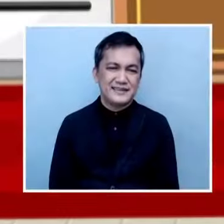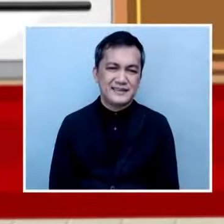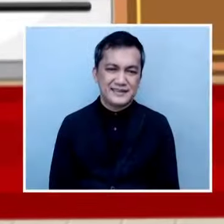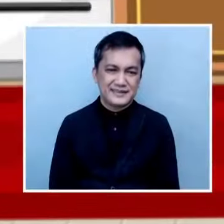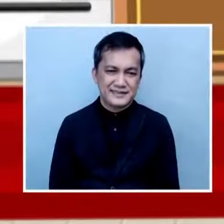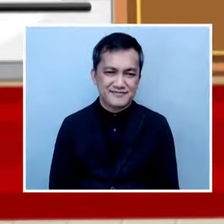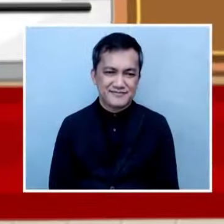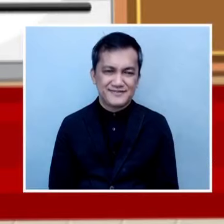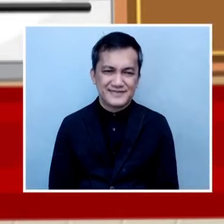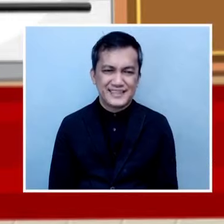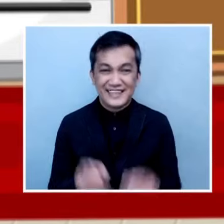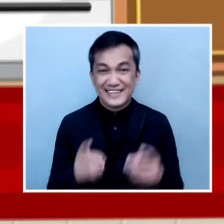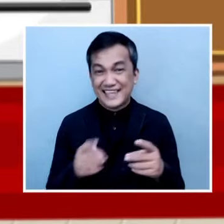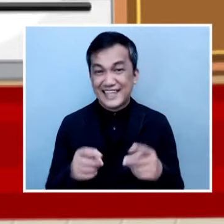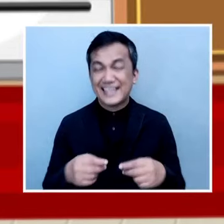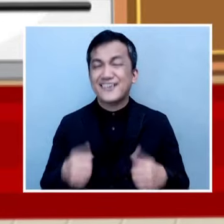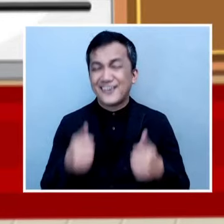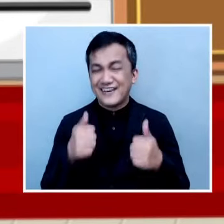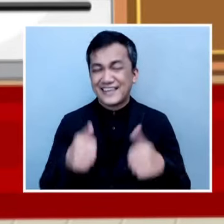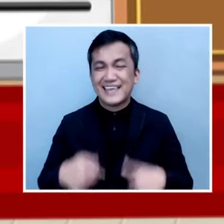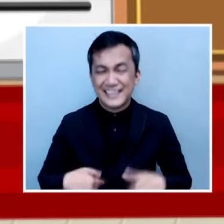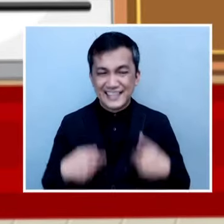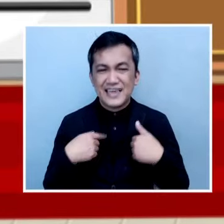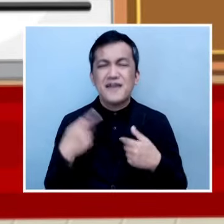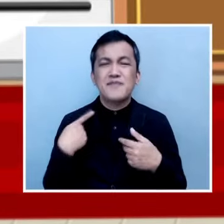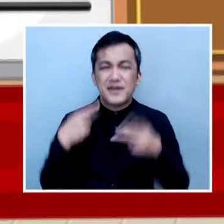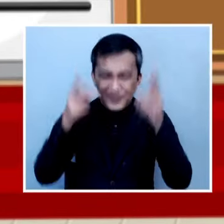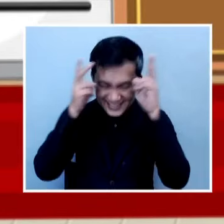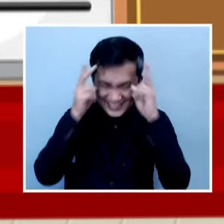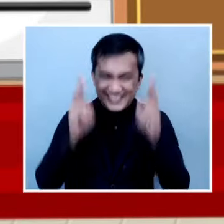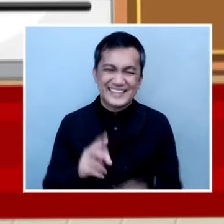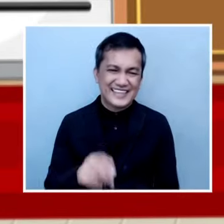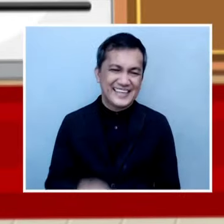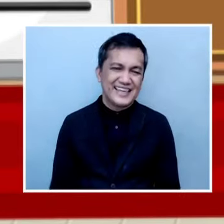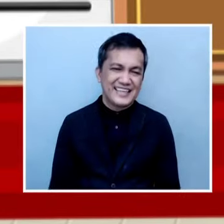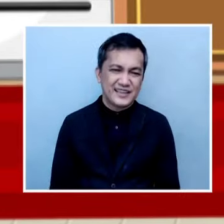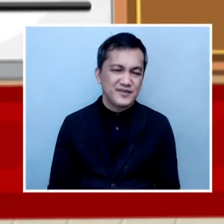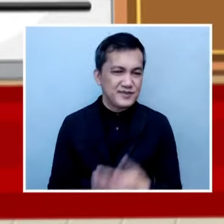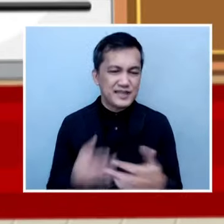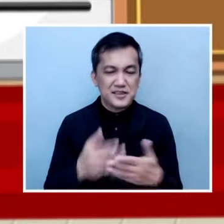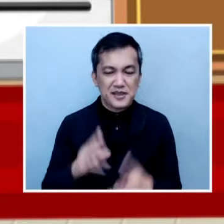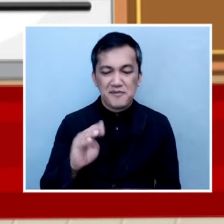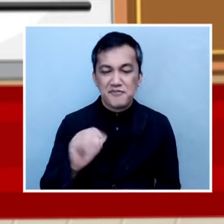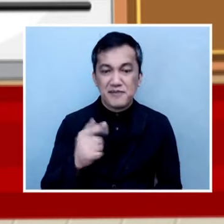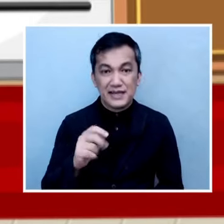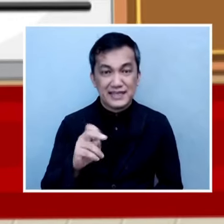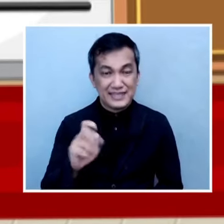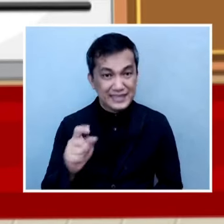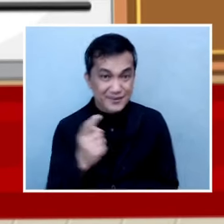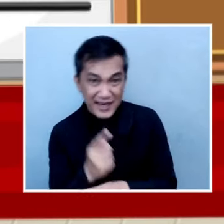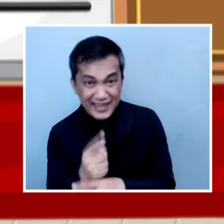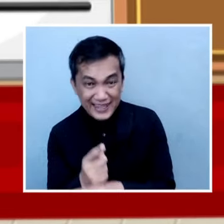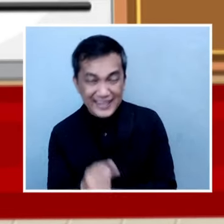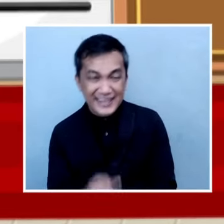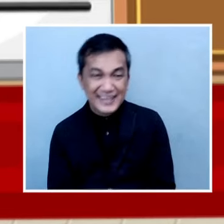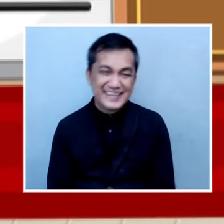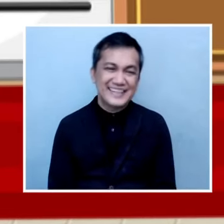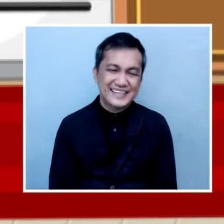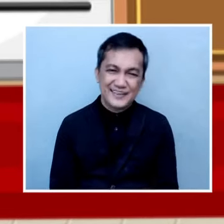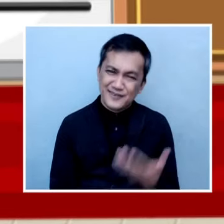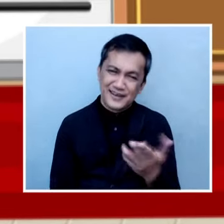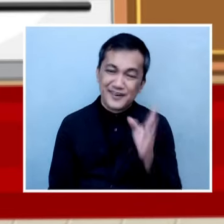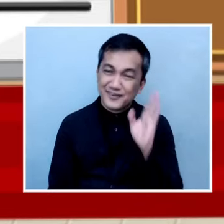Direk, healthy yan! May gulay! Huwag na tayo kahit bagnet, di ba boys? O ating mga kuyang, ano man ang